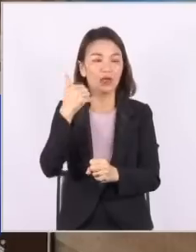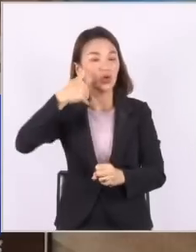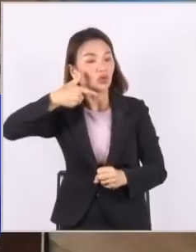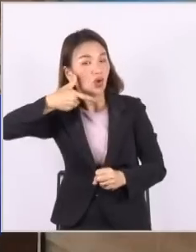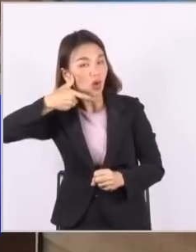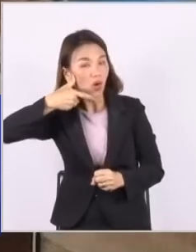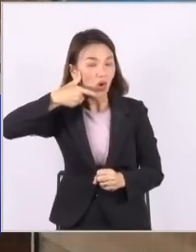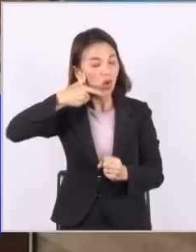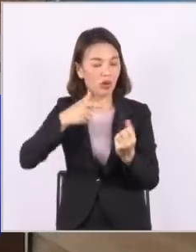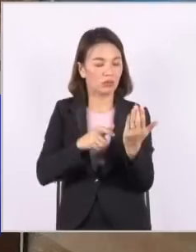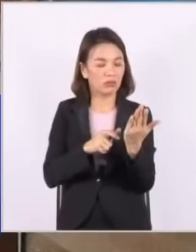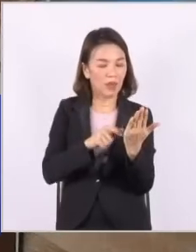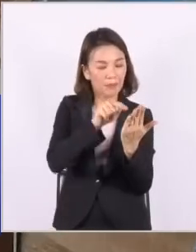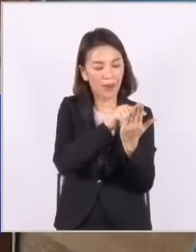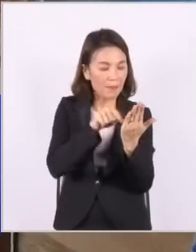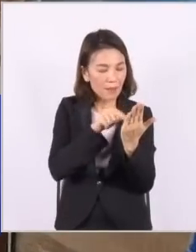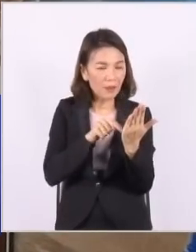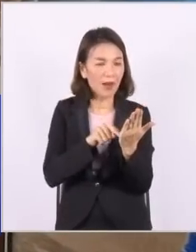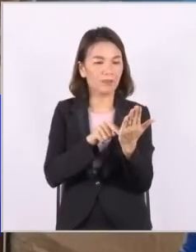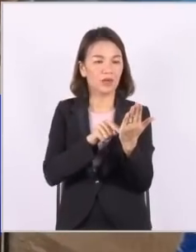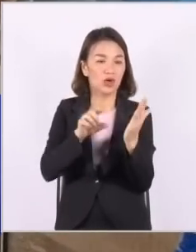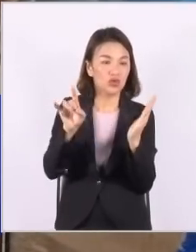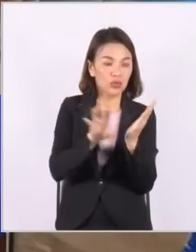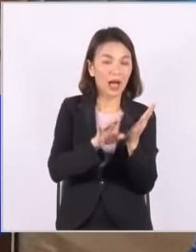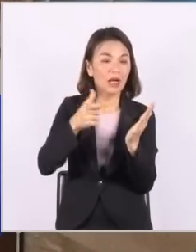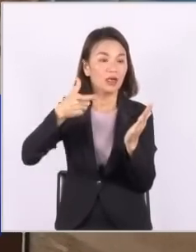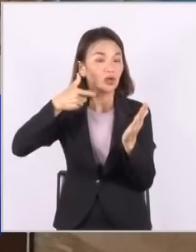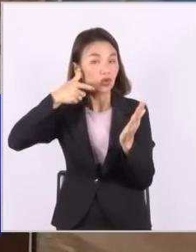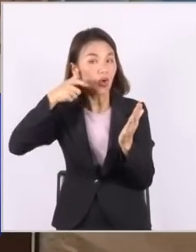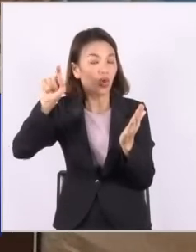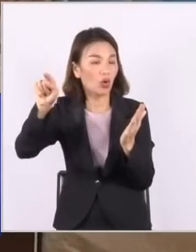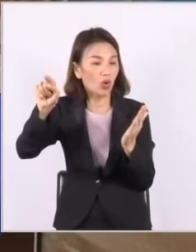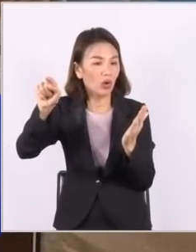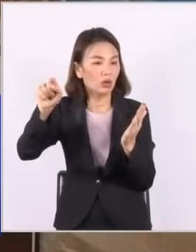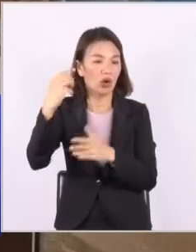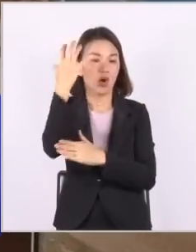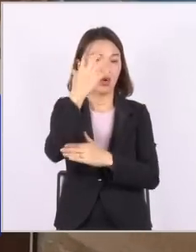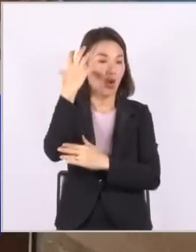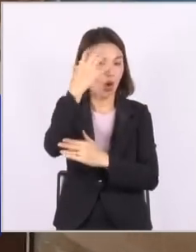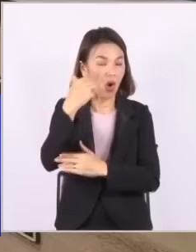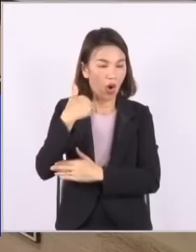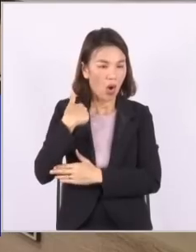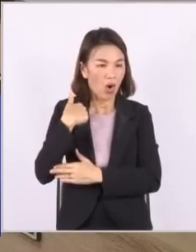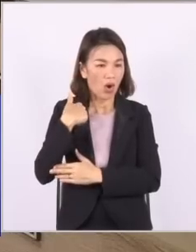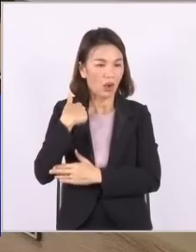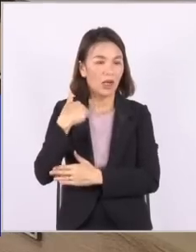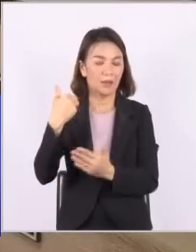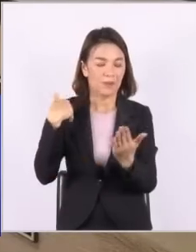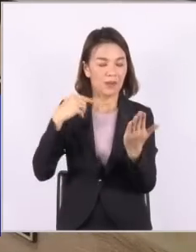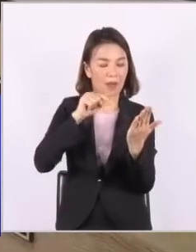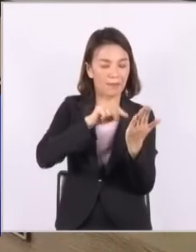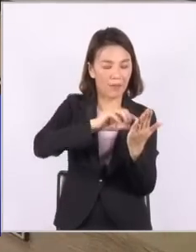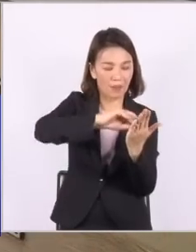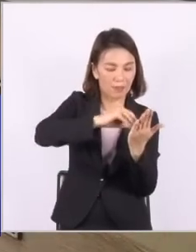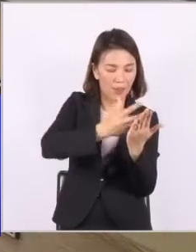ลยอย่างเงี้ยนะคะแล้วจากนั้นค่ะปลายสายคนที่คุยโทรศัพท์ด้วยเนี่ยหลอกให้เจ๊ป๋องเนี่ยเข้าแอปของสรรพากรแล้วบอก